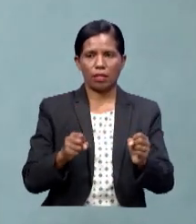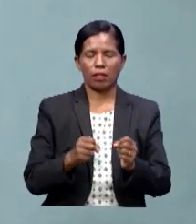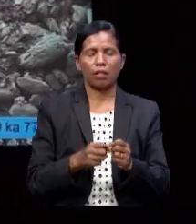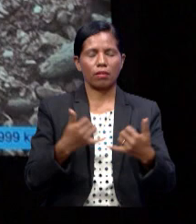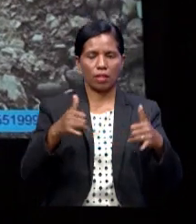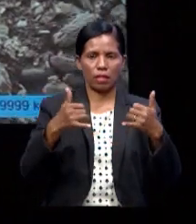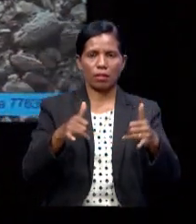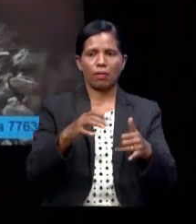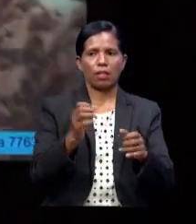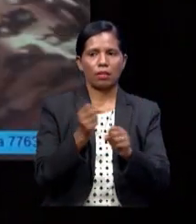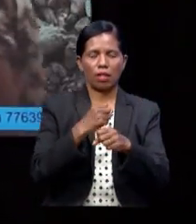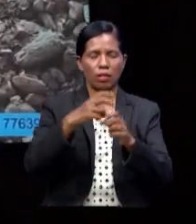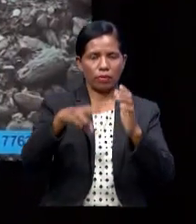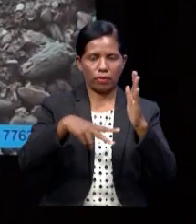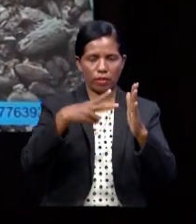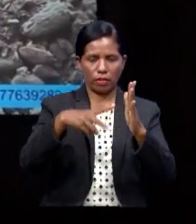dah.